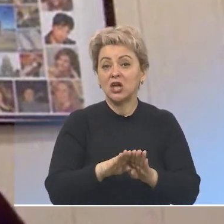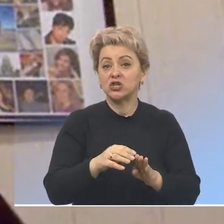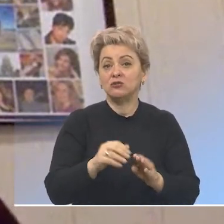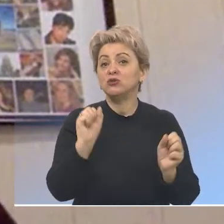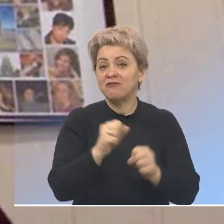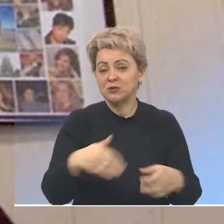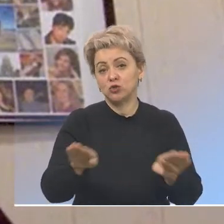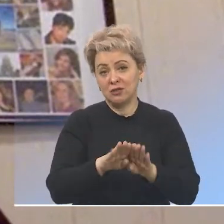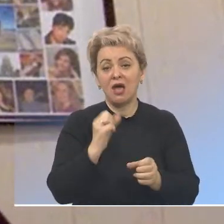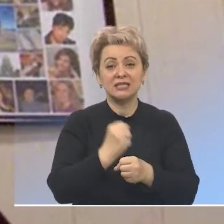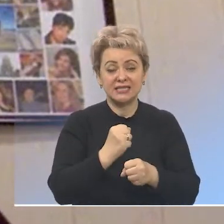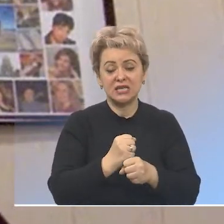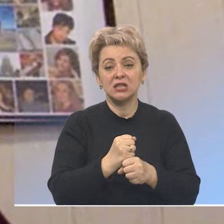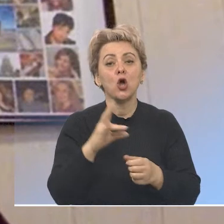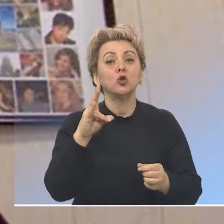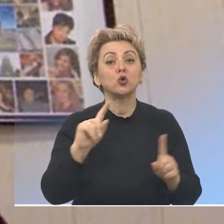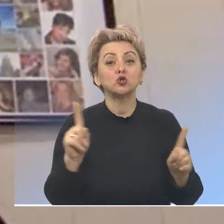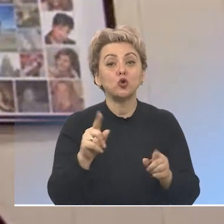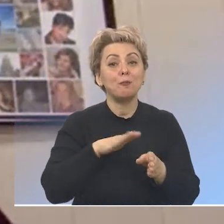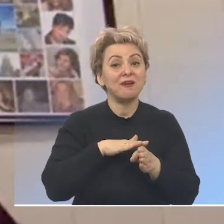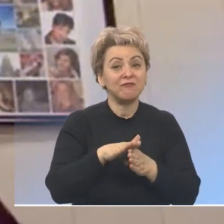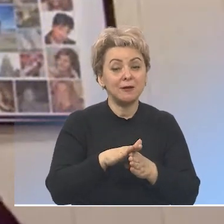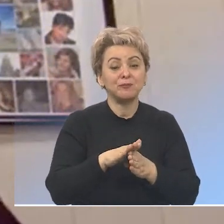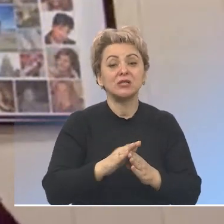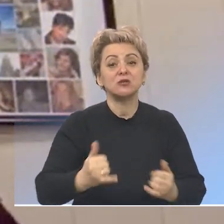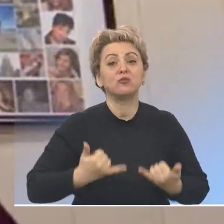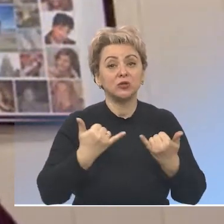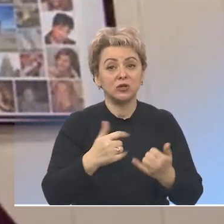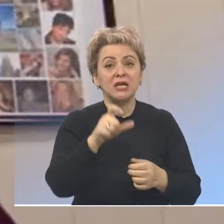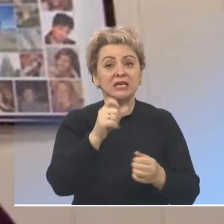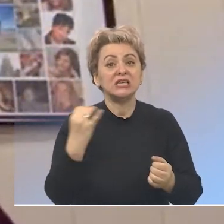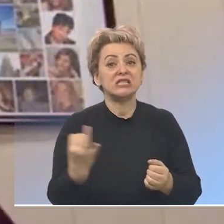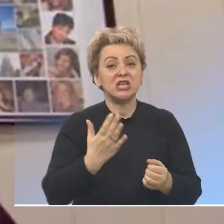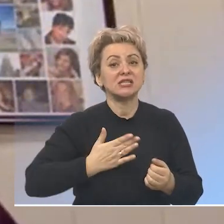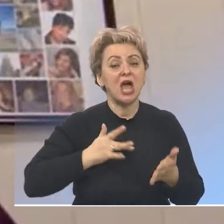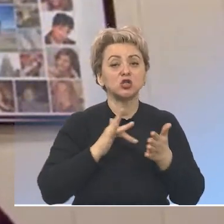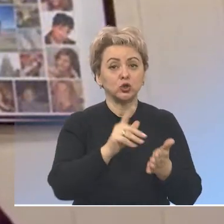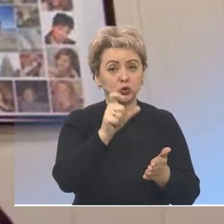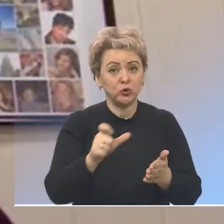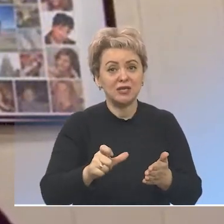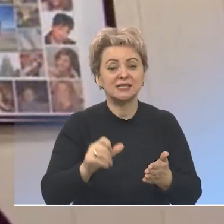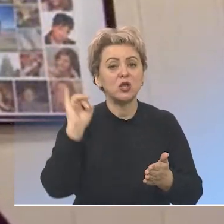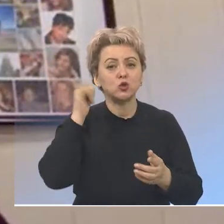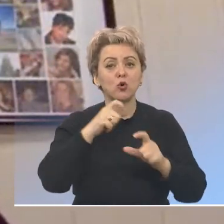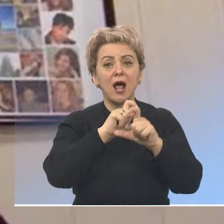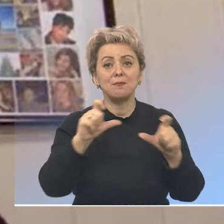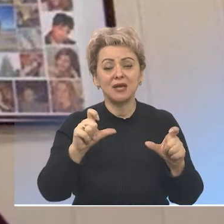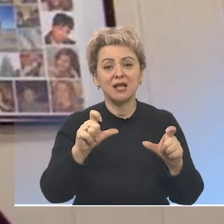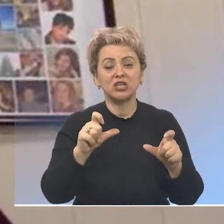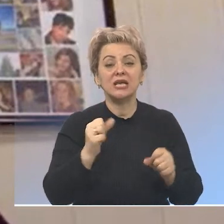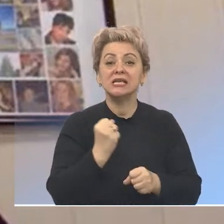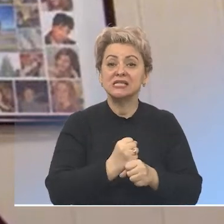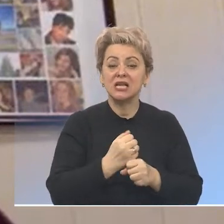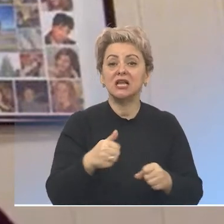ну, физически такой возможности. Но чтобы соблюсти интересы наших туристов, туроператоры